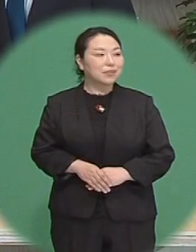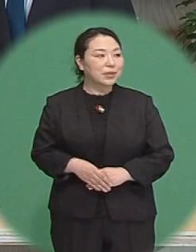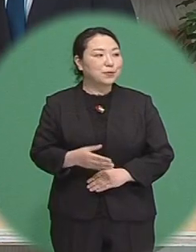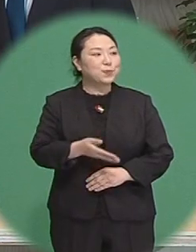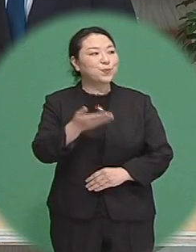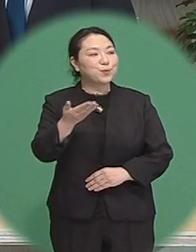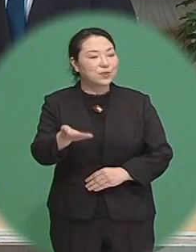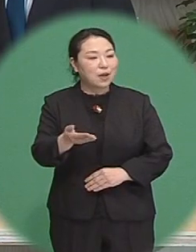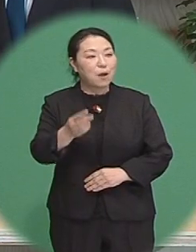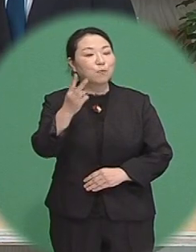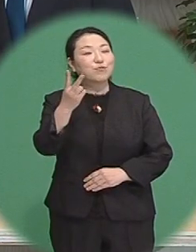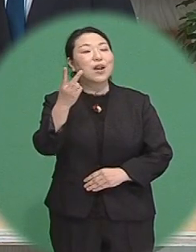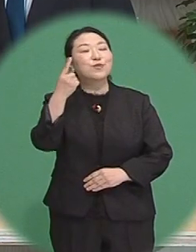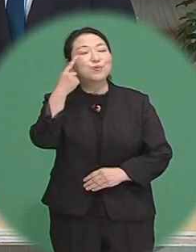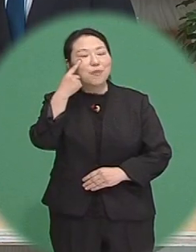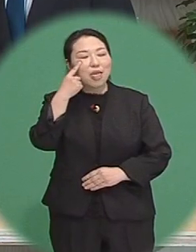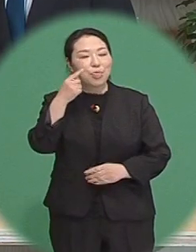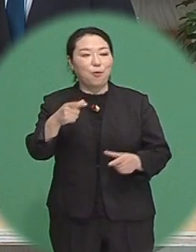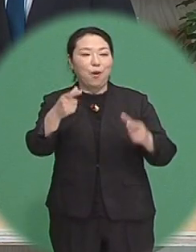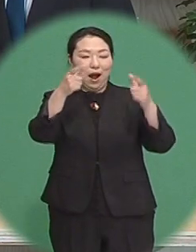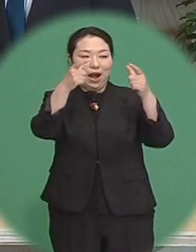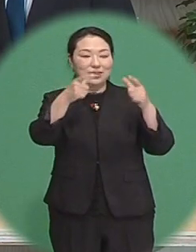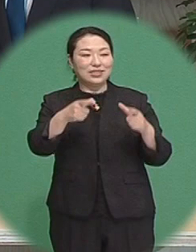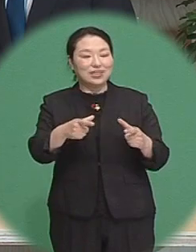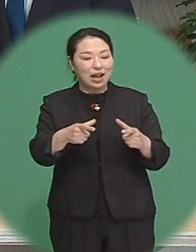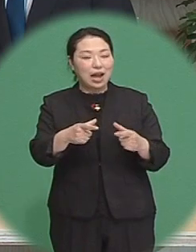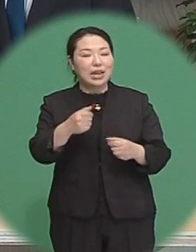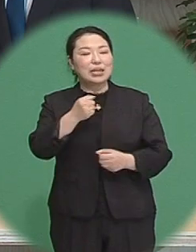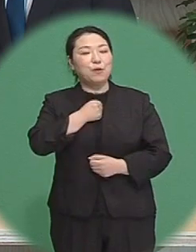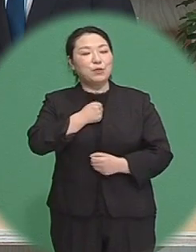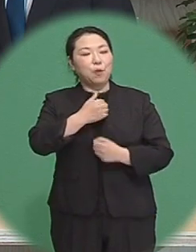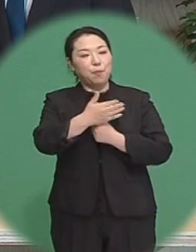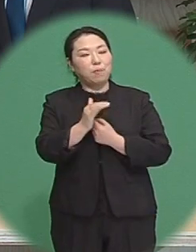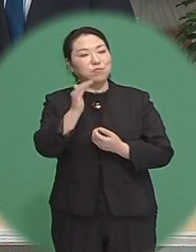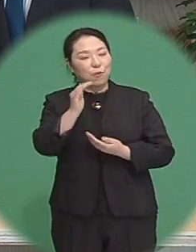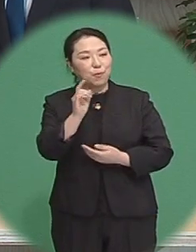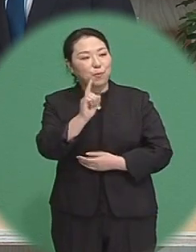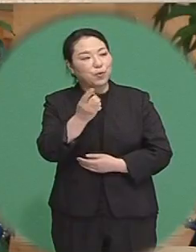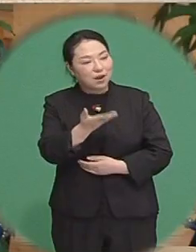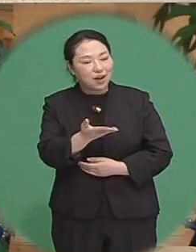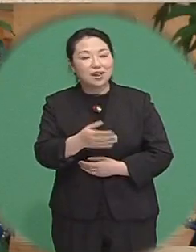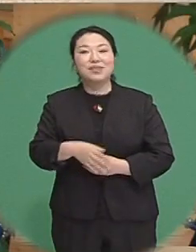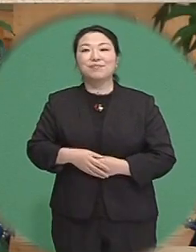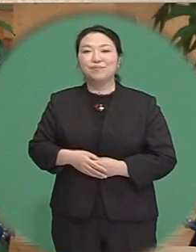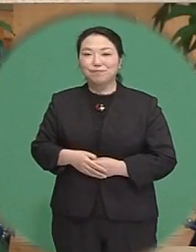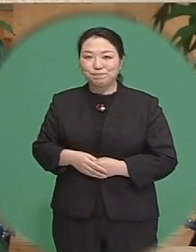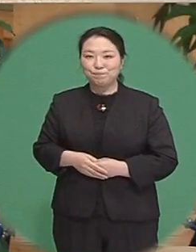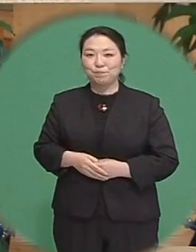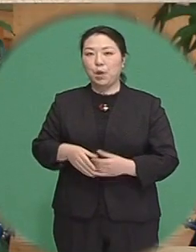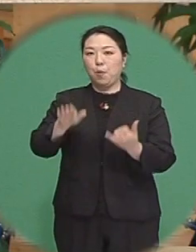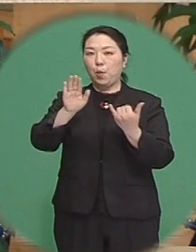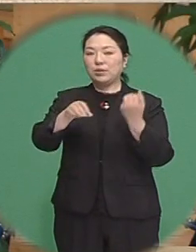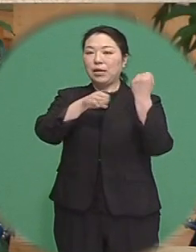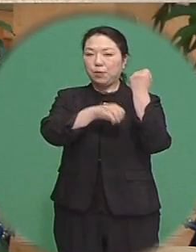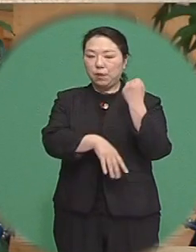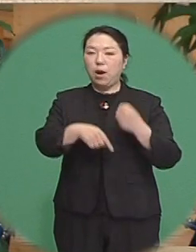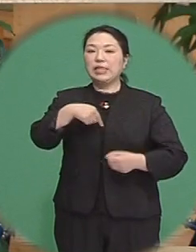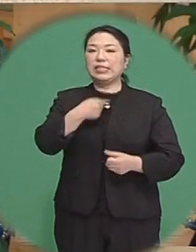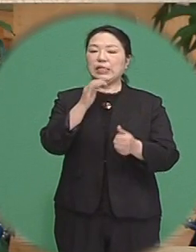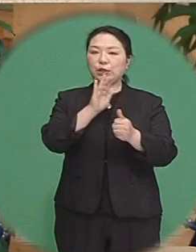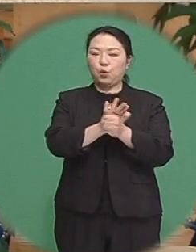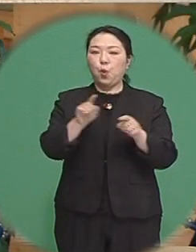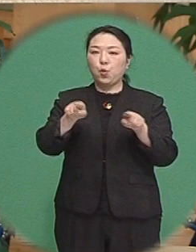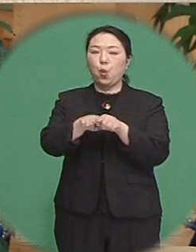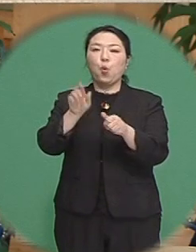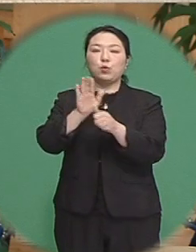続いて二つ目の柱命を守ることについてはいかがですかはい防災の基本は自助共助